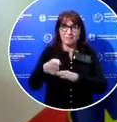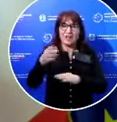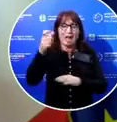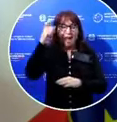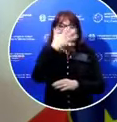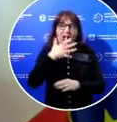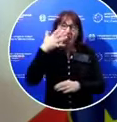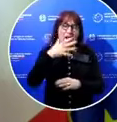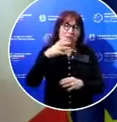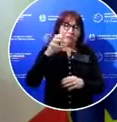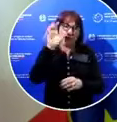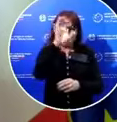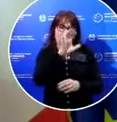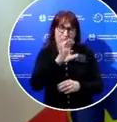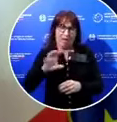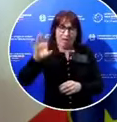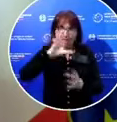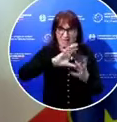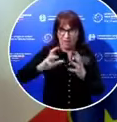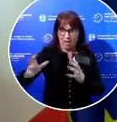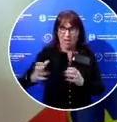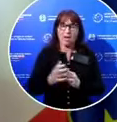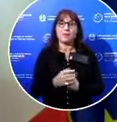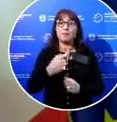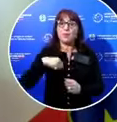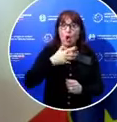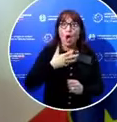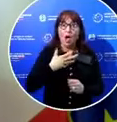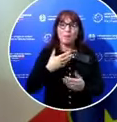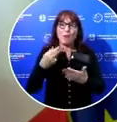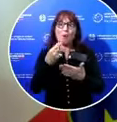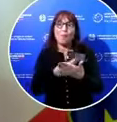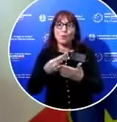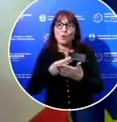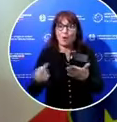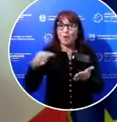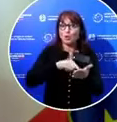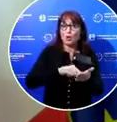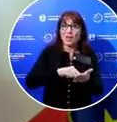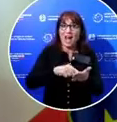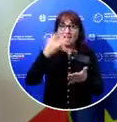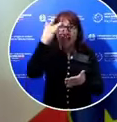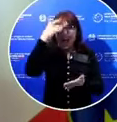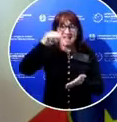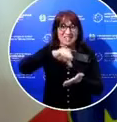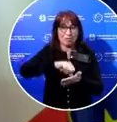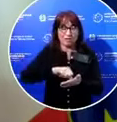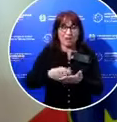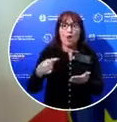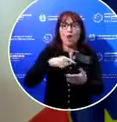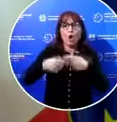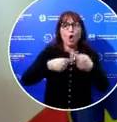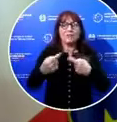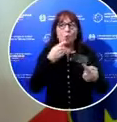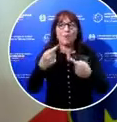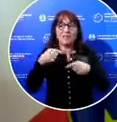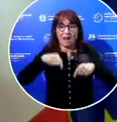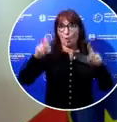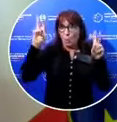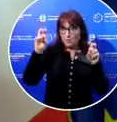Tagikistan, Qatar e Pakistan. Abbiamo in programma di tornare a dicembre in Asia centrale per proseguire il dialogo anche su questi